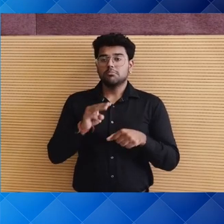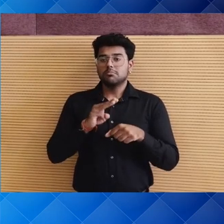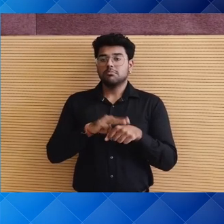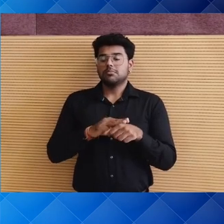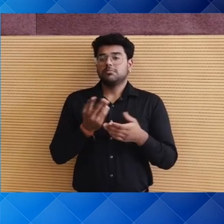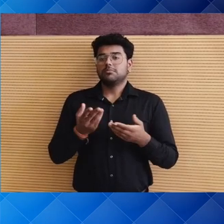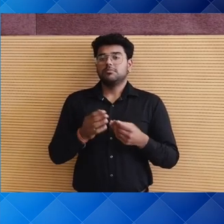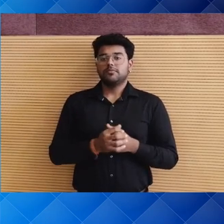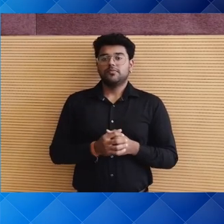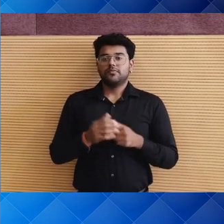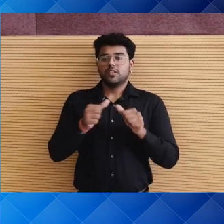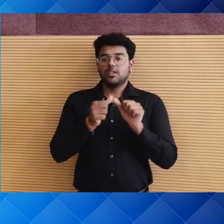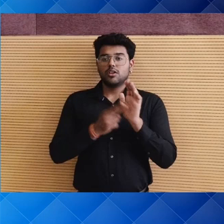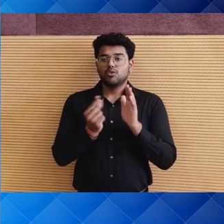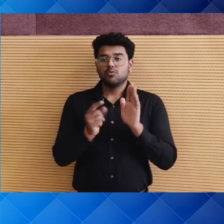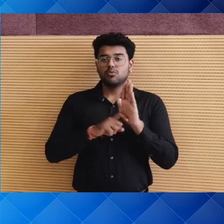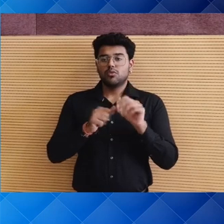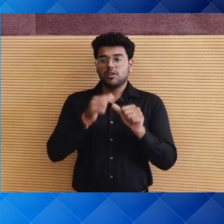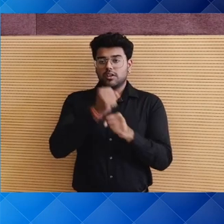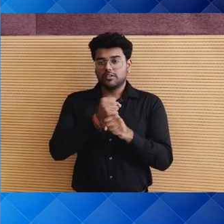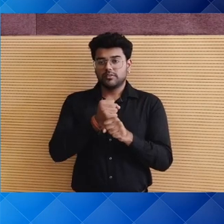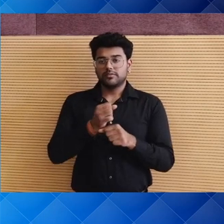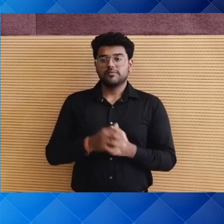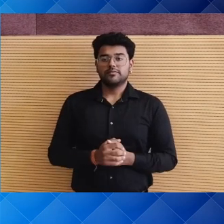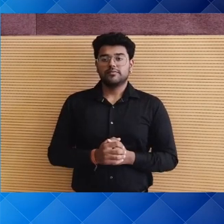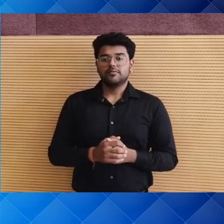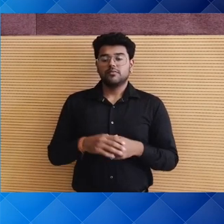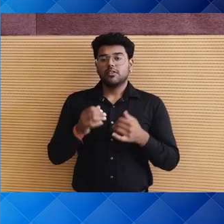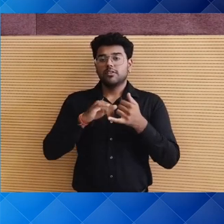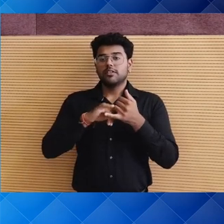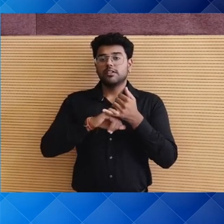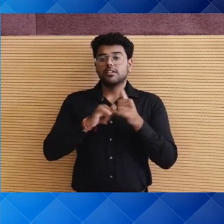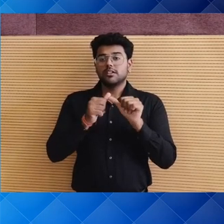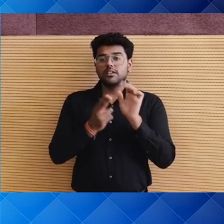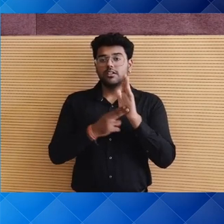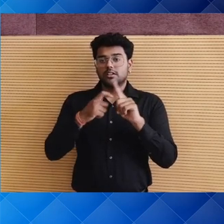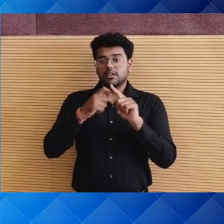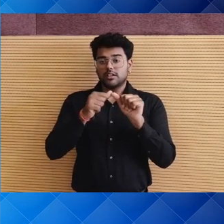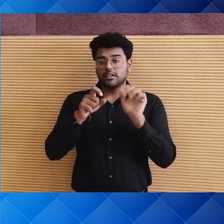आदरणीय अनुराग जी और शंकर मरवाड़े जी,